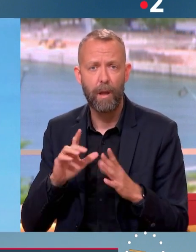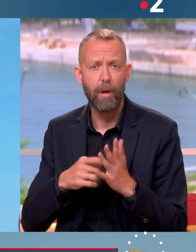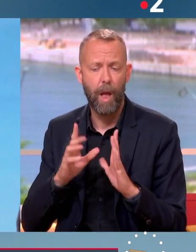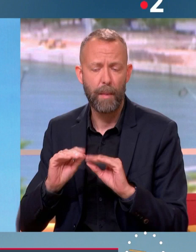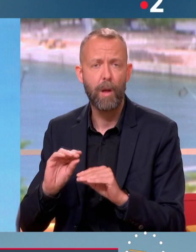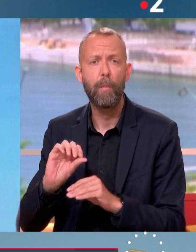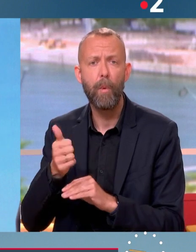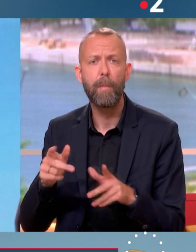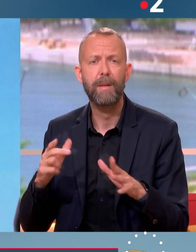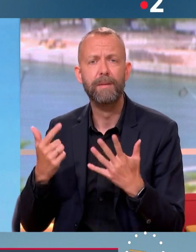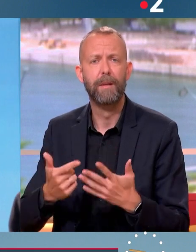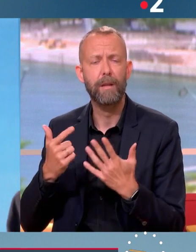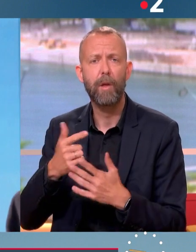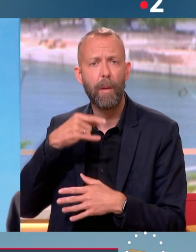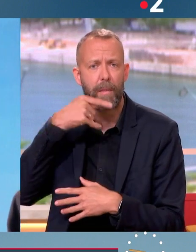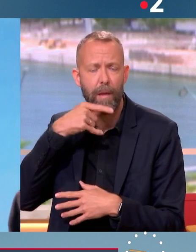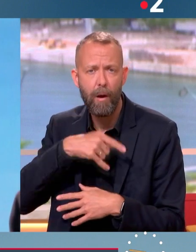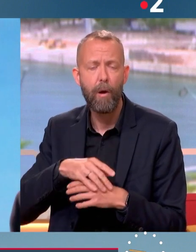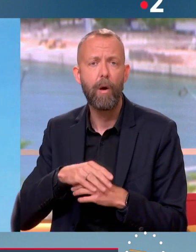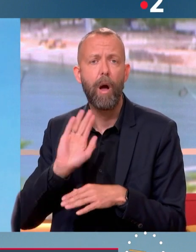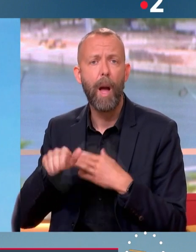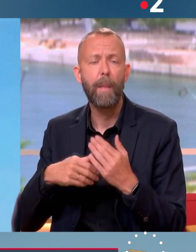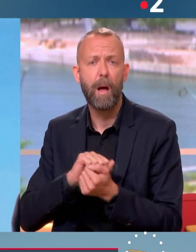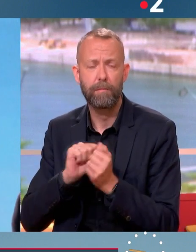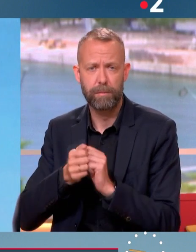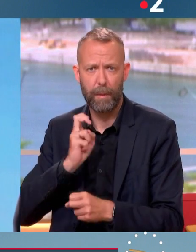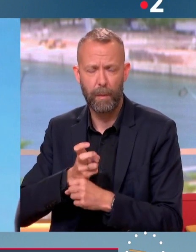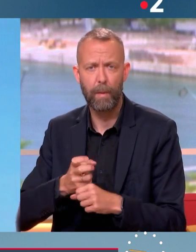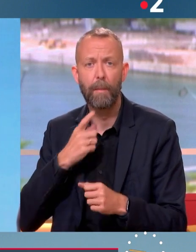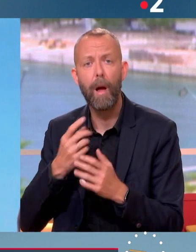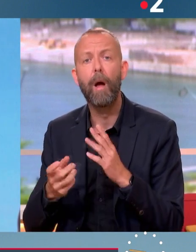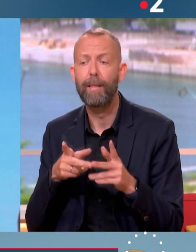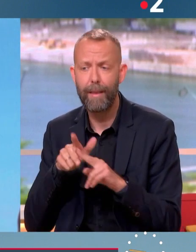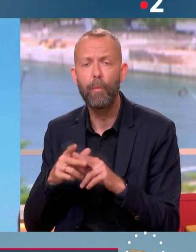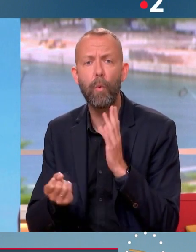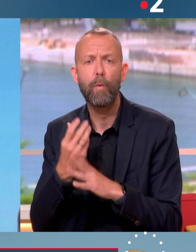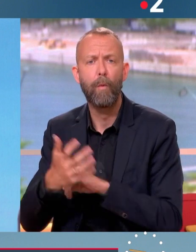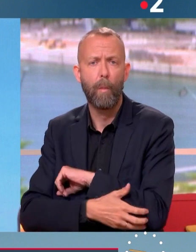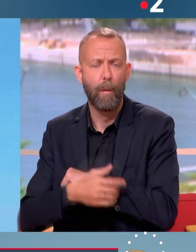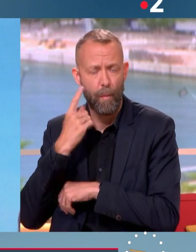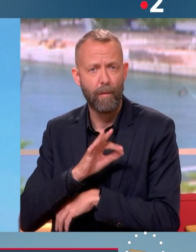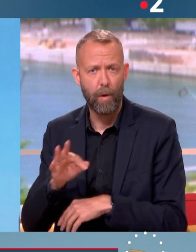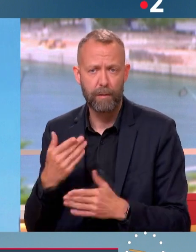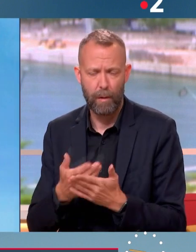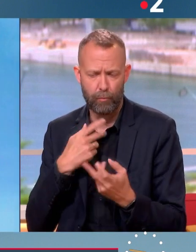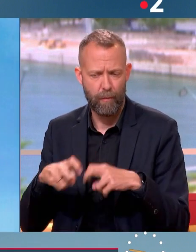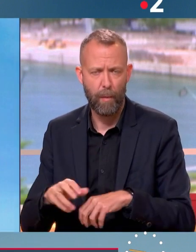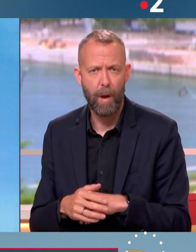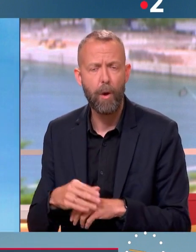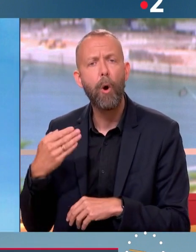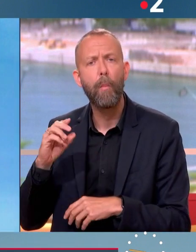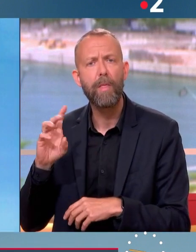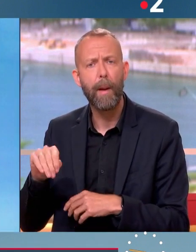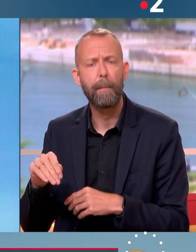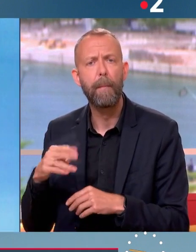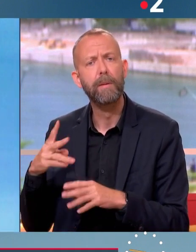1er septembre de François Mitterrand et deux ans après,'était le tournant de la rigueur et c'était le début des nouveaux pauvres en France. Ce n pas ce que je veux pour mon pays. Le modem est satisfait de la place qu'il a dans le